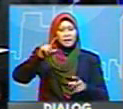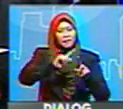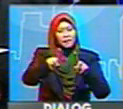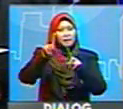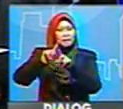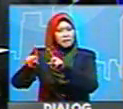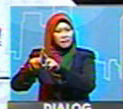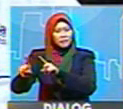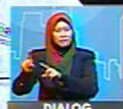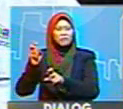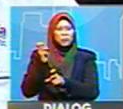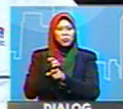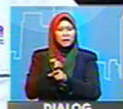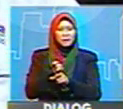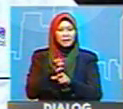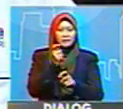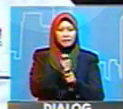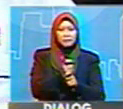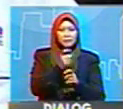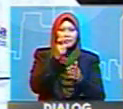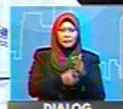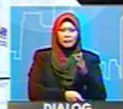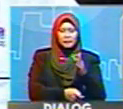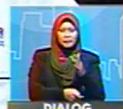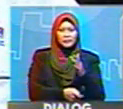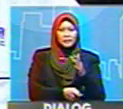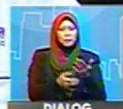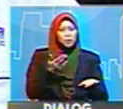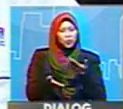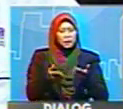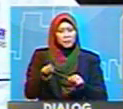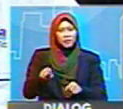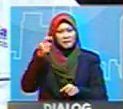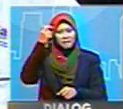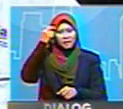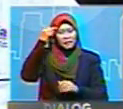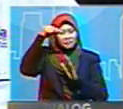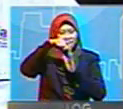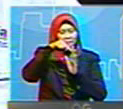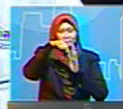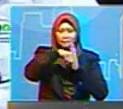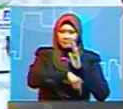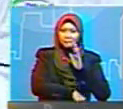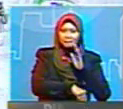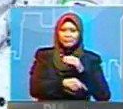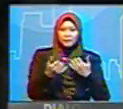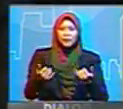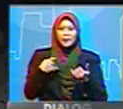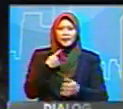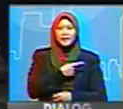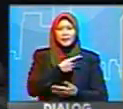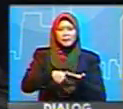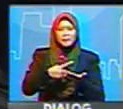jadi kadang-kadang agak sukar jadi kita perlu fikirkan secara lebih dalamlah perpara seperti ini m jadi dalam kita bicarakan